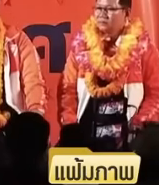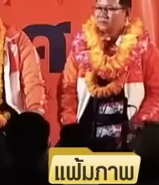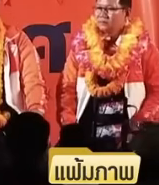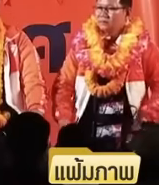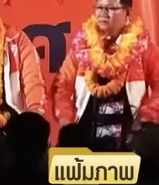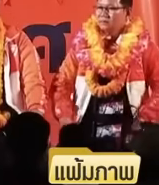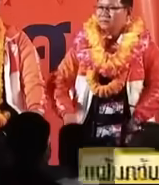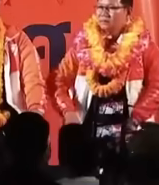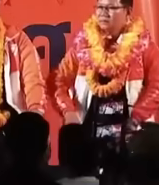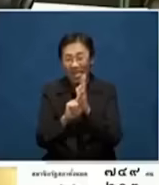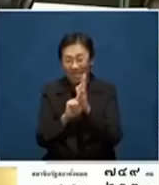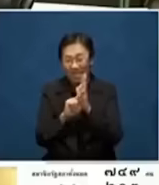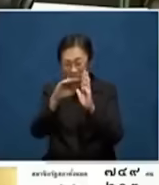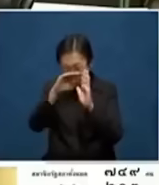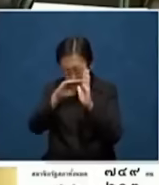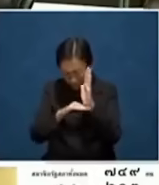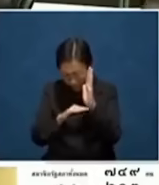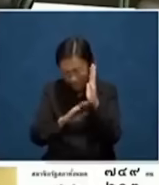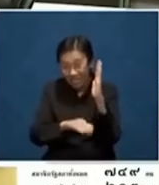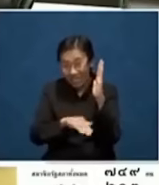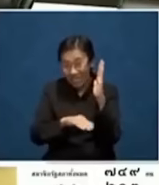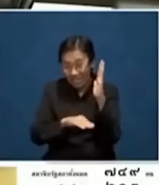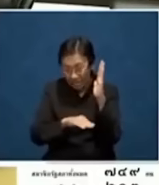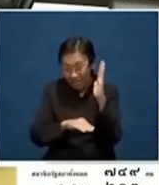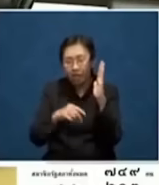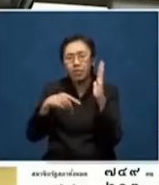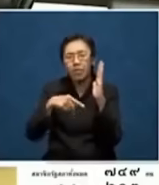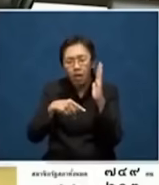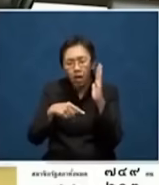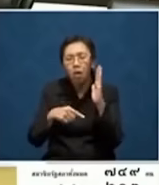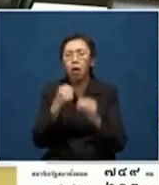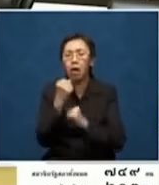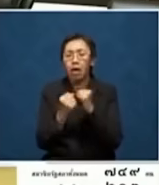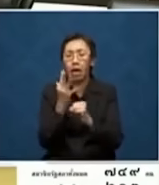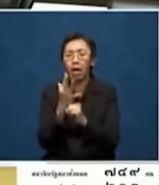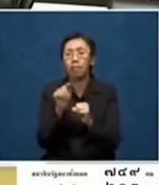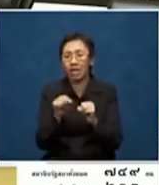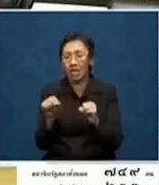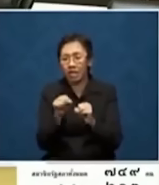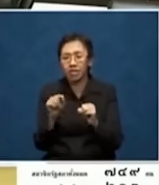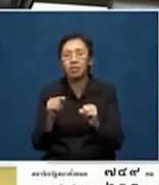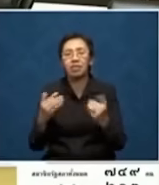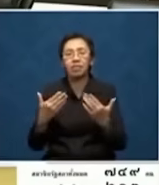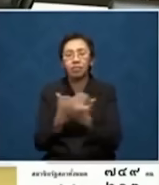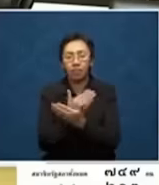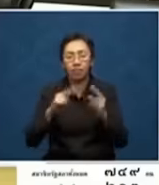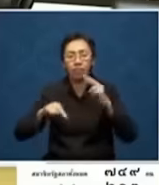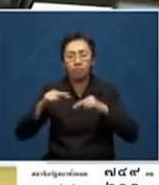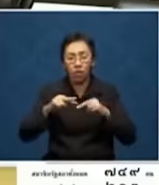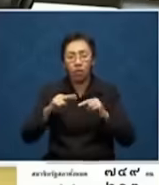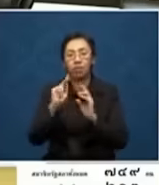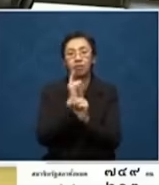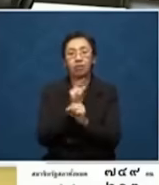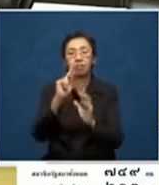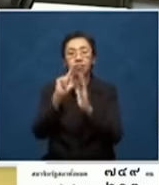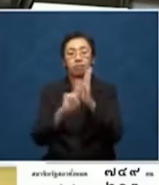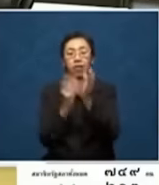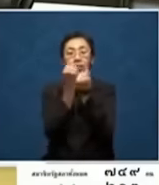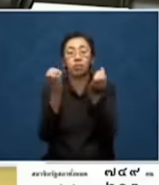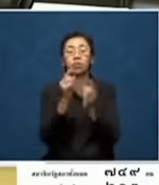ะเดียวกันนะสวสมชายแสวงการอภิปรายเหมือนกันได้พูดถึงว่าตอนนี้มันมีกองทัพอวตารแก้ว3ประการในโซเชีย